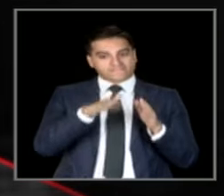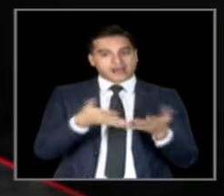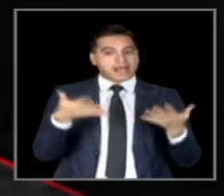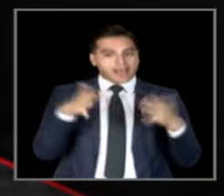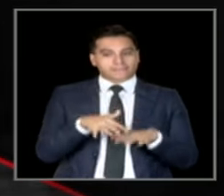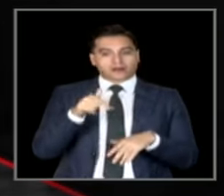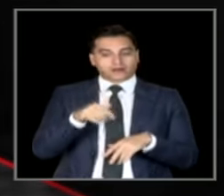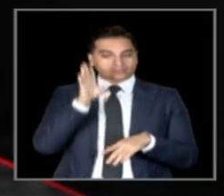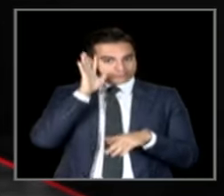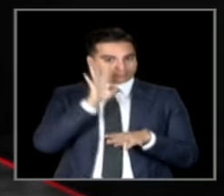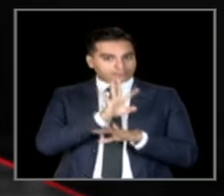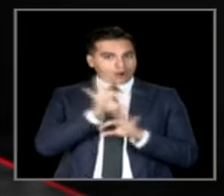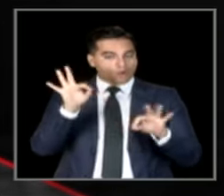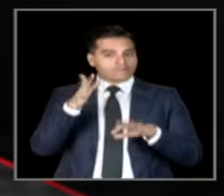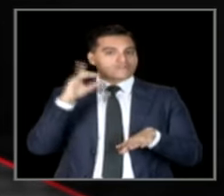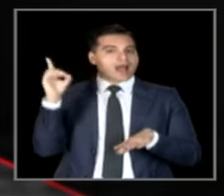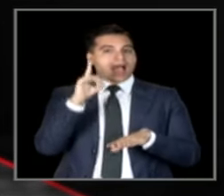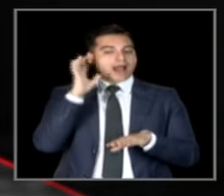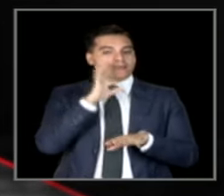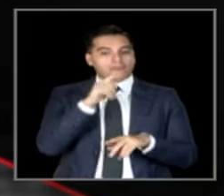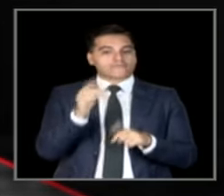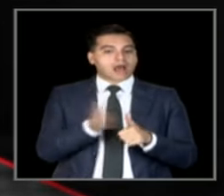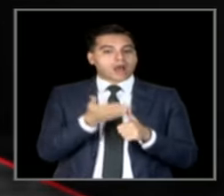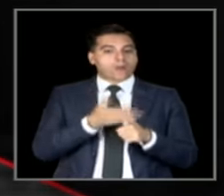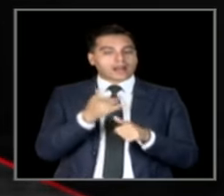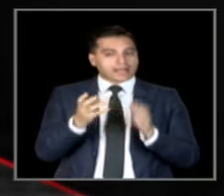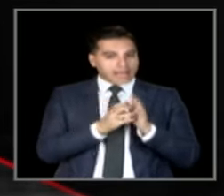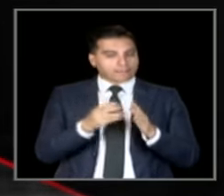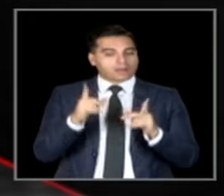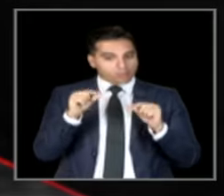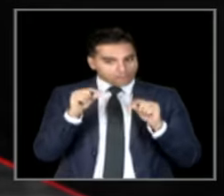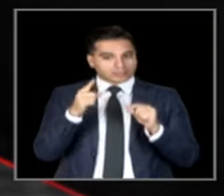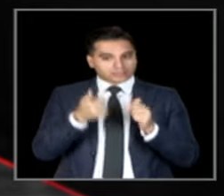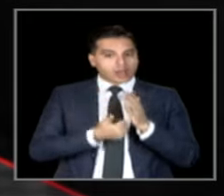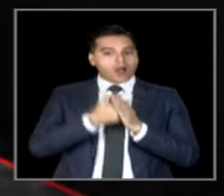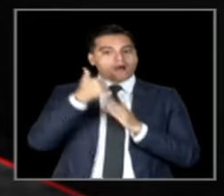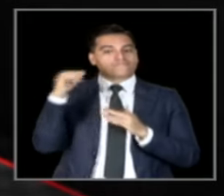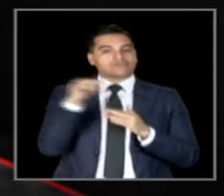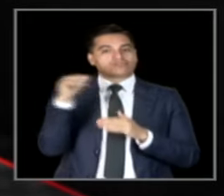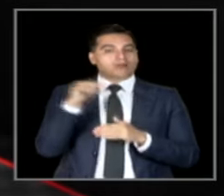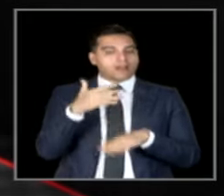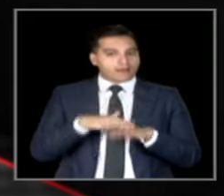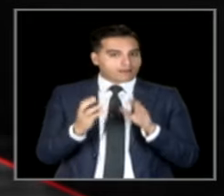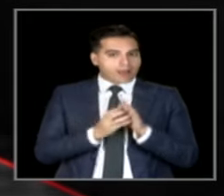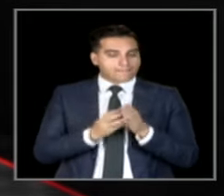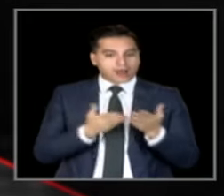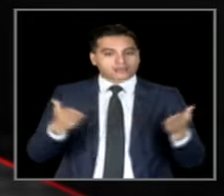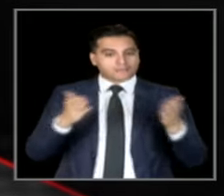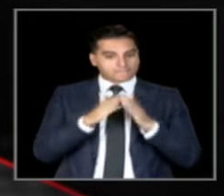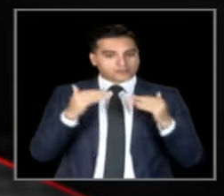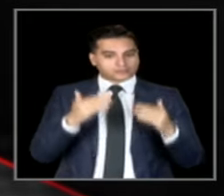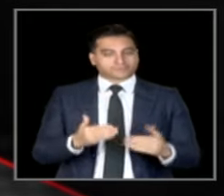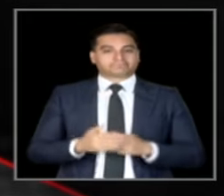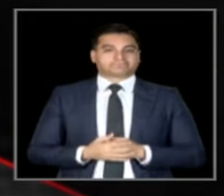المصرية، يتم تصنيفها في العديد من التصنيفات العالمية ضمن قائمة أهم وأفضل الجامعات